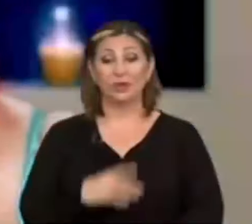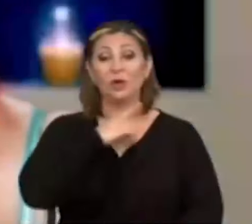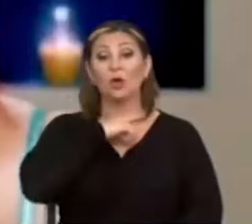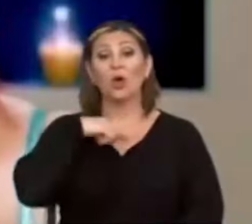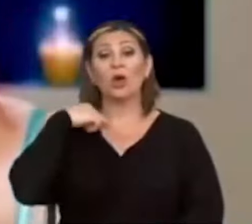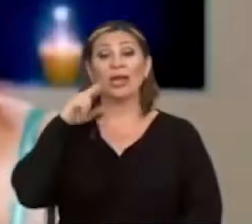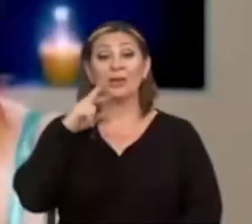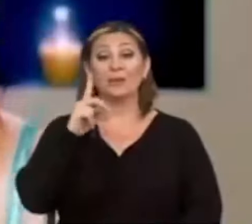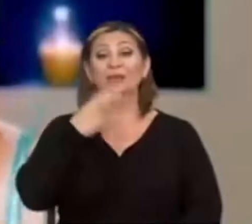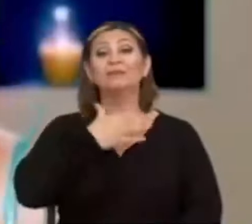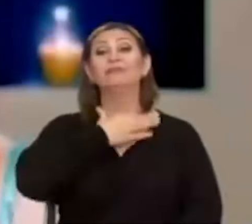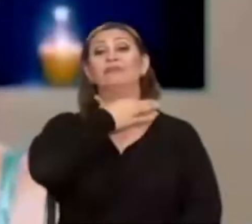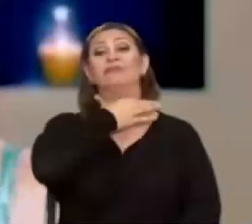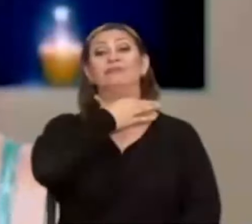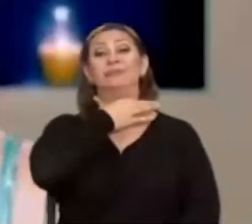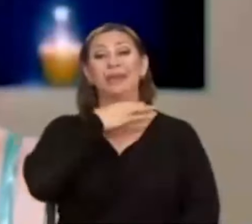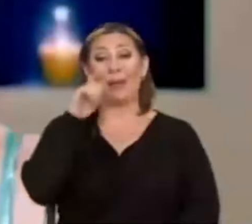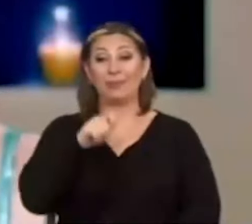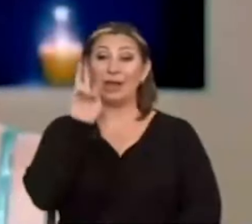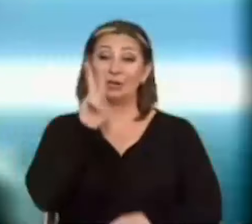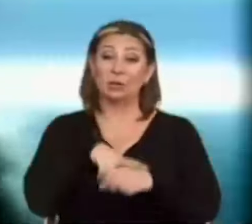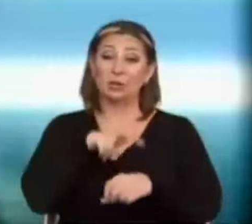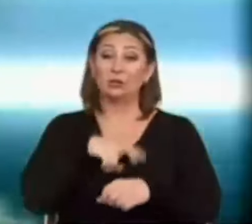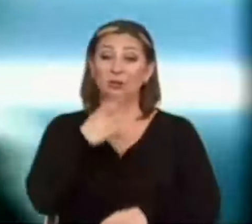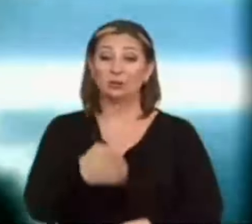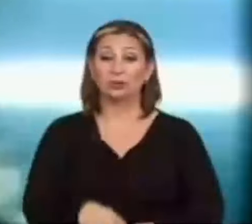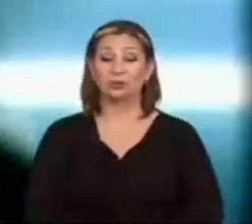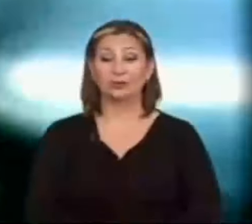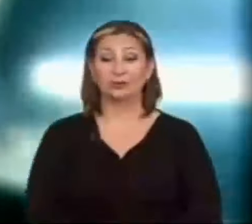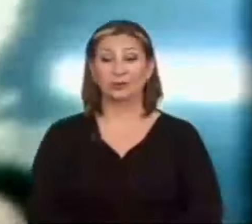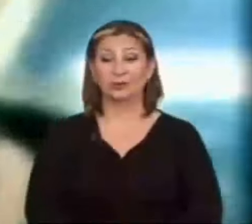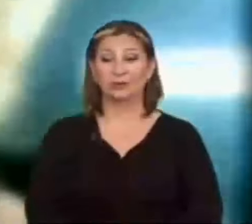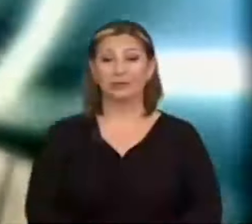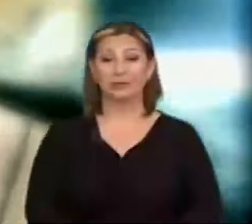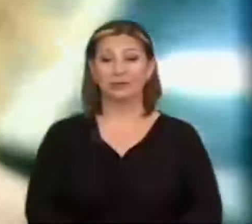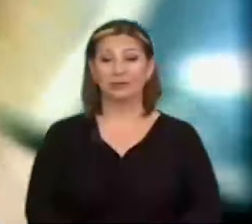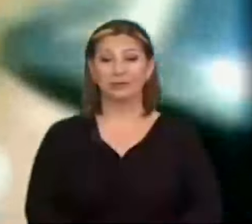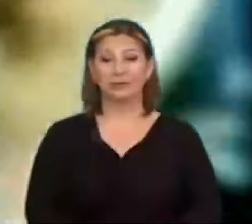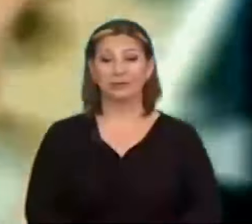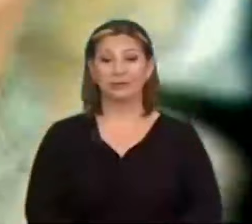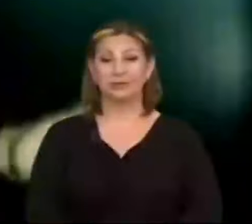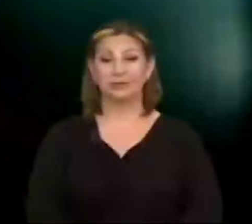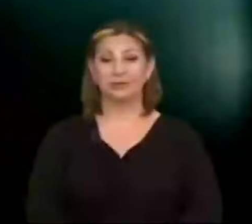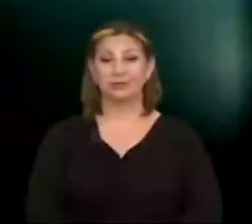Kolye niyetine kısmi chainmail zırhlar kuşandığını da hatırlıyoruz. Ne oldu?